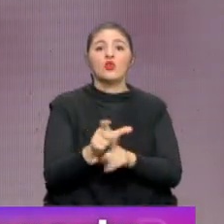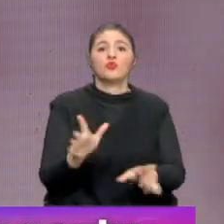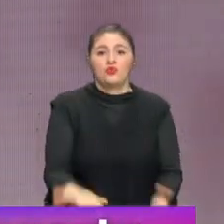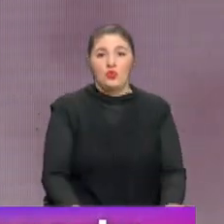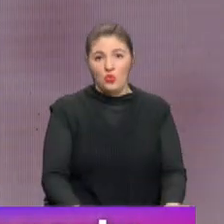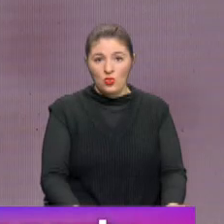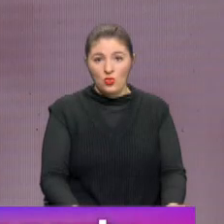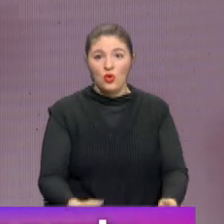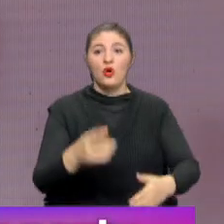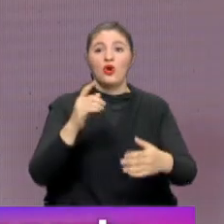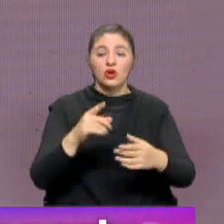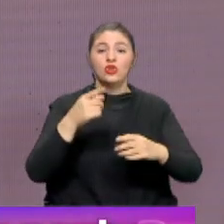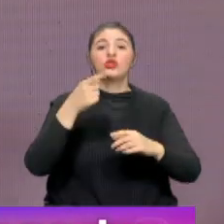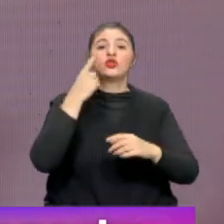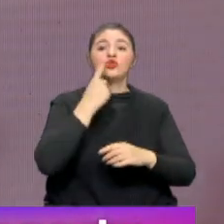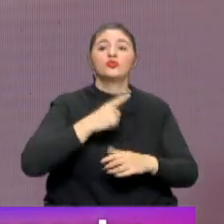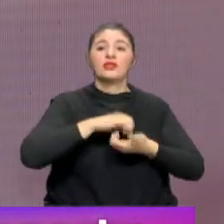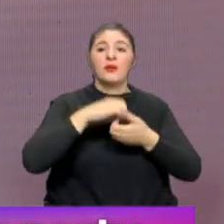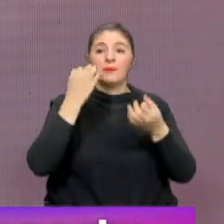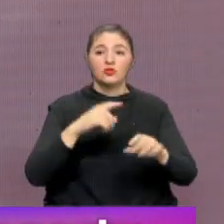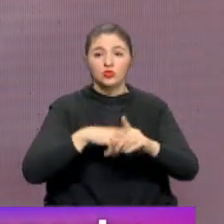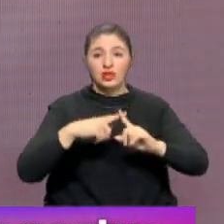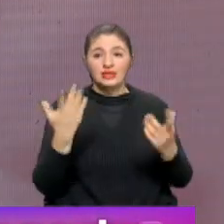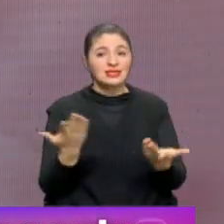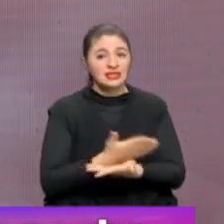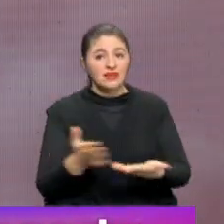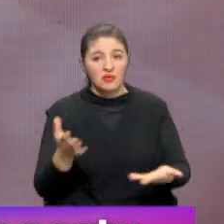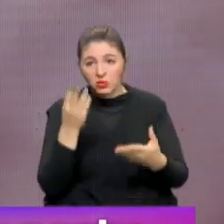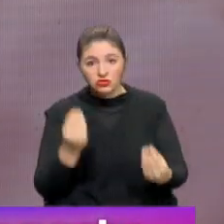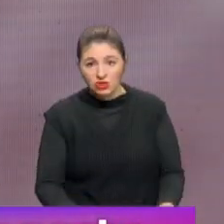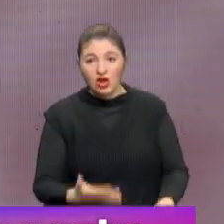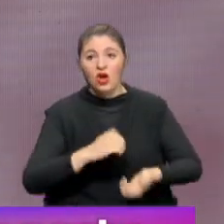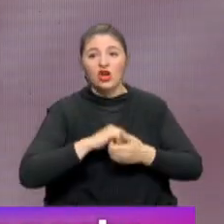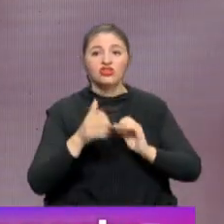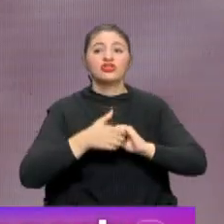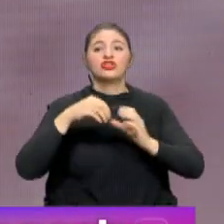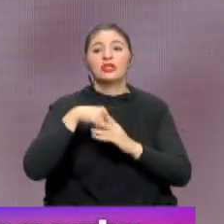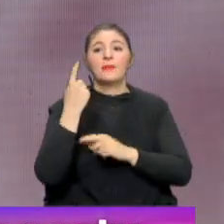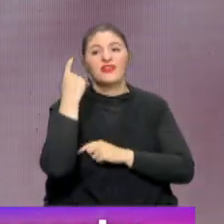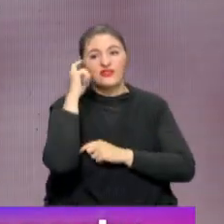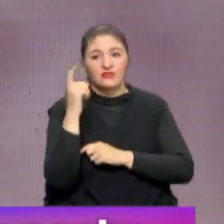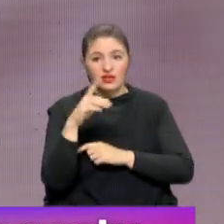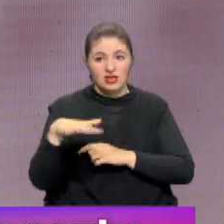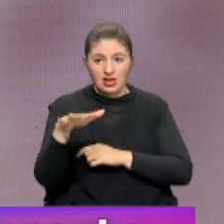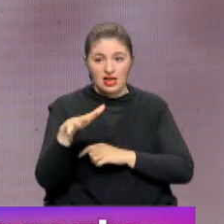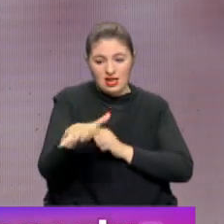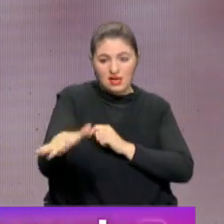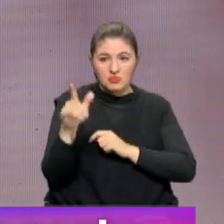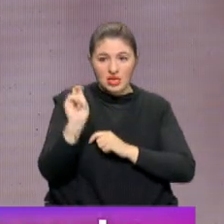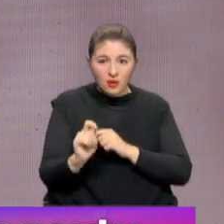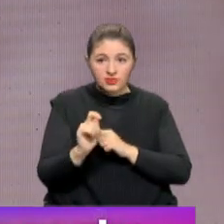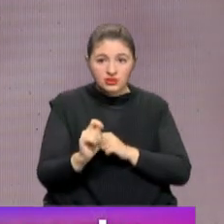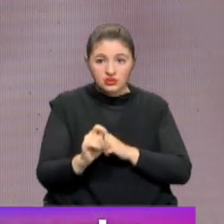korunmuyor Cumhur ittifakı'nın başlattığı süreç nasıl devam edecek örgütün içindeki bir kanat mı bu saldırıyı